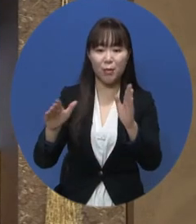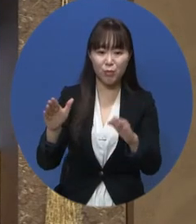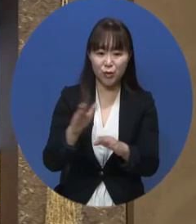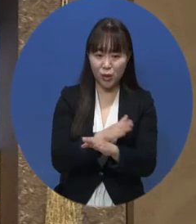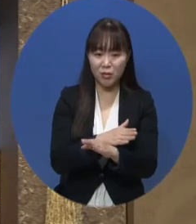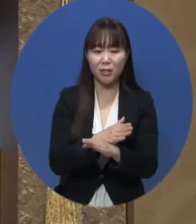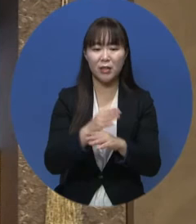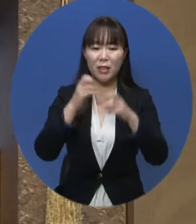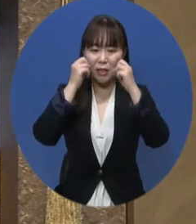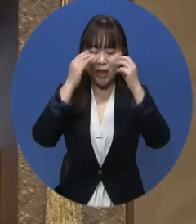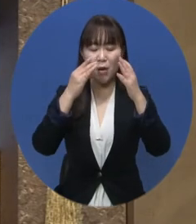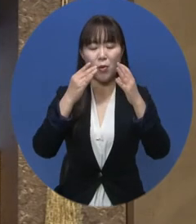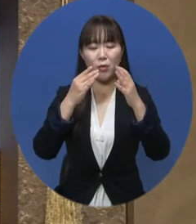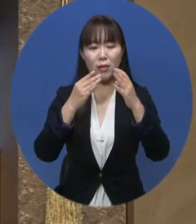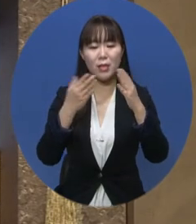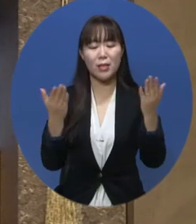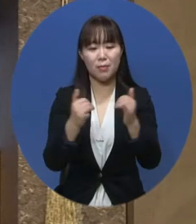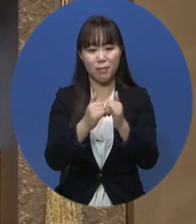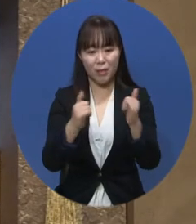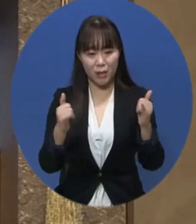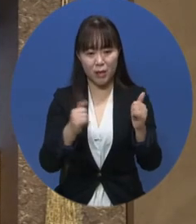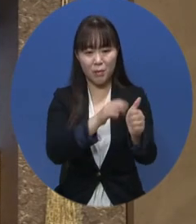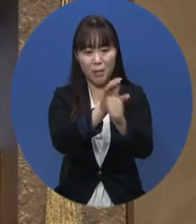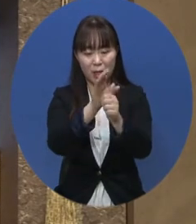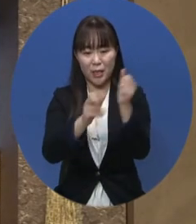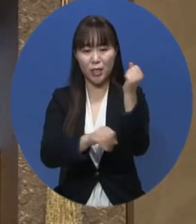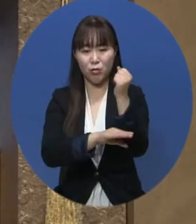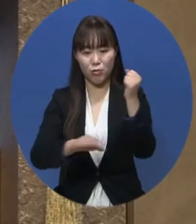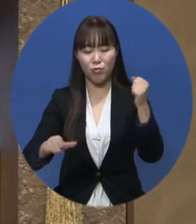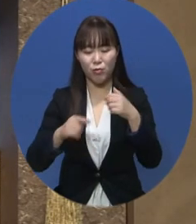2022년도부터는 아마 새로운 인력 배치 기준으로 네.